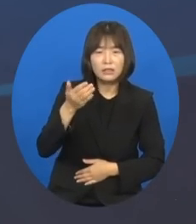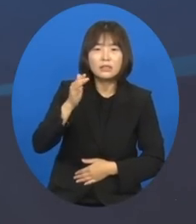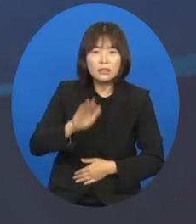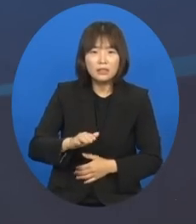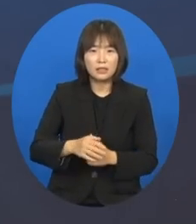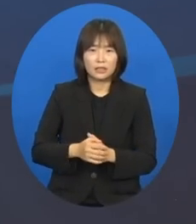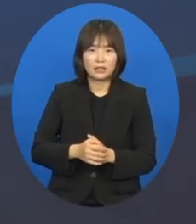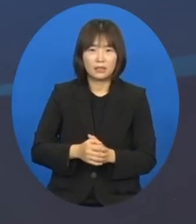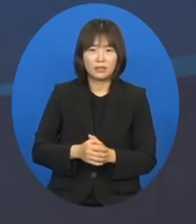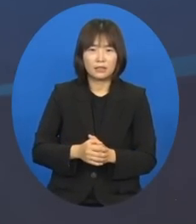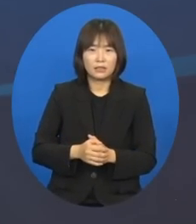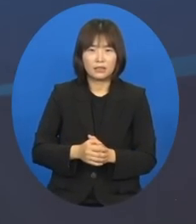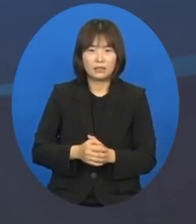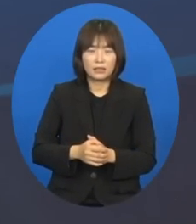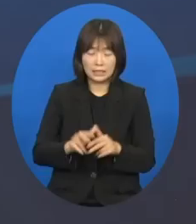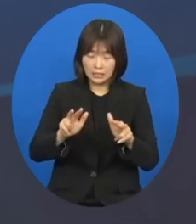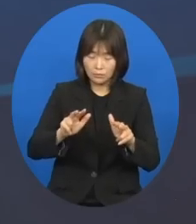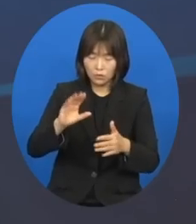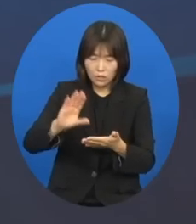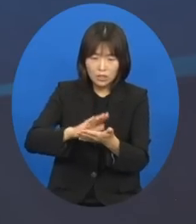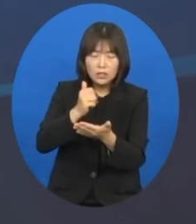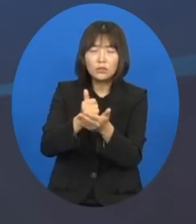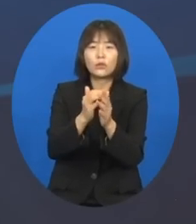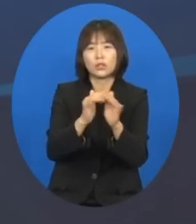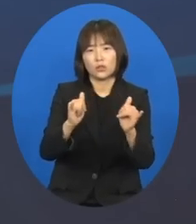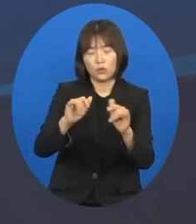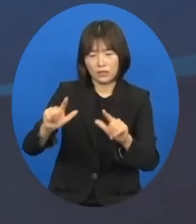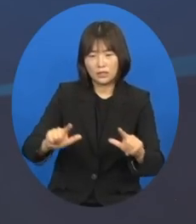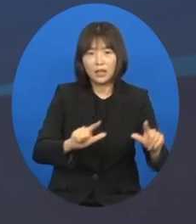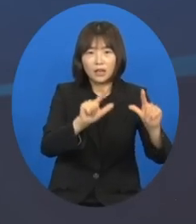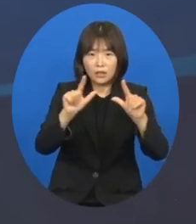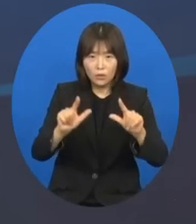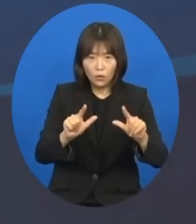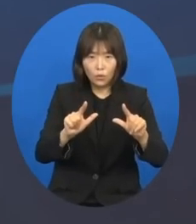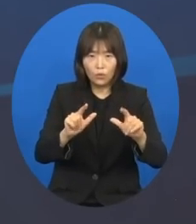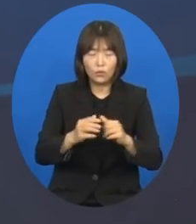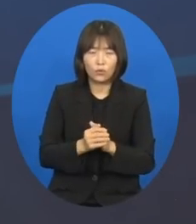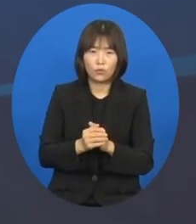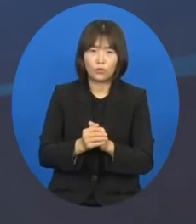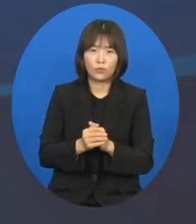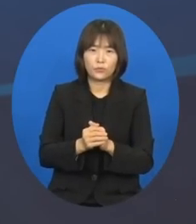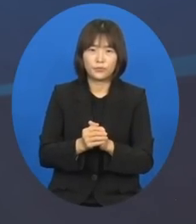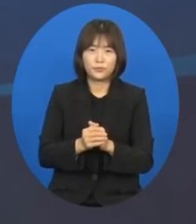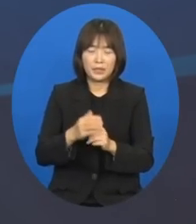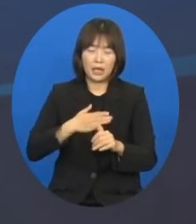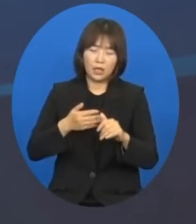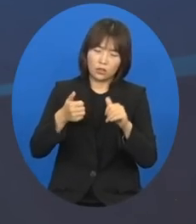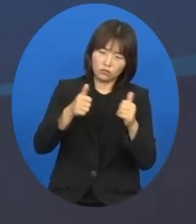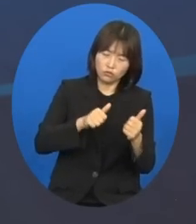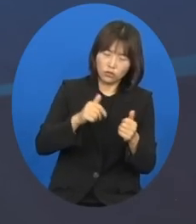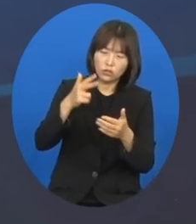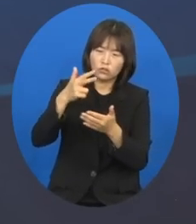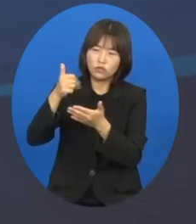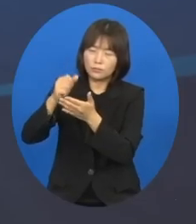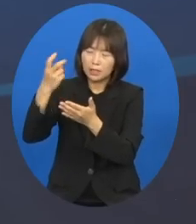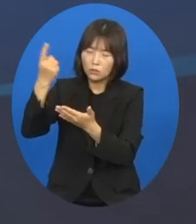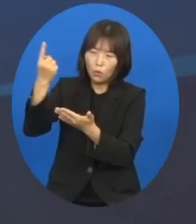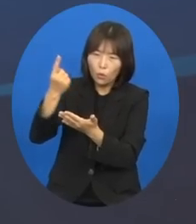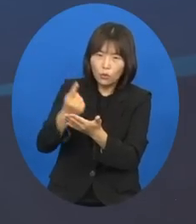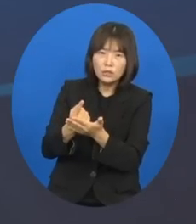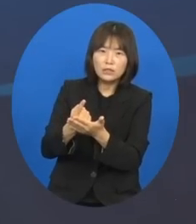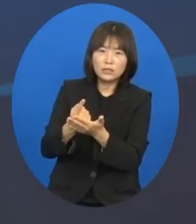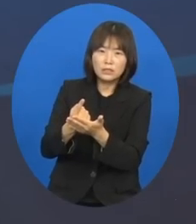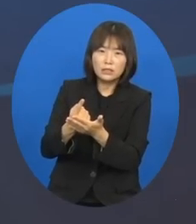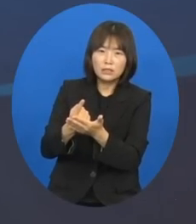그리스도인으로서 우리는 지금도 살아가고 있고 주님 다시 오시던지 내가 주님께 가든지 내가 죽든지 주님 재림하시든지 여하튼